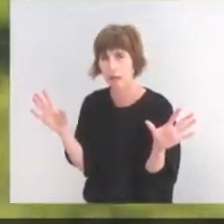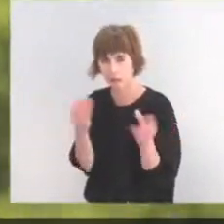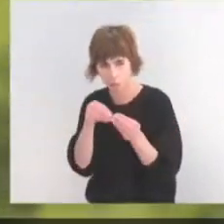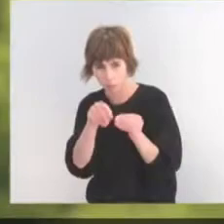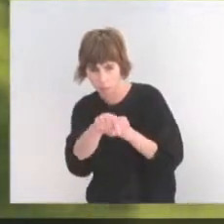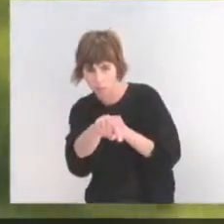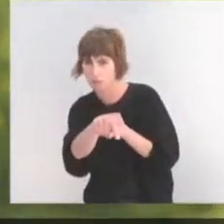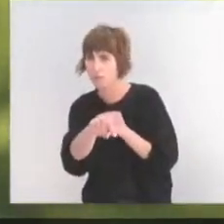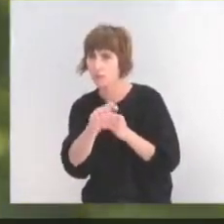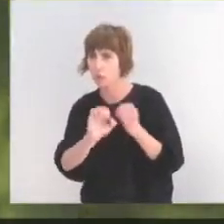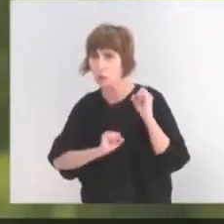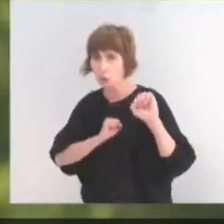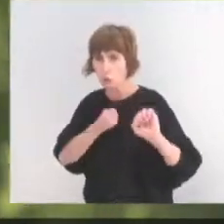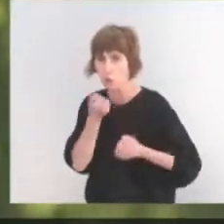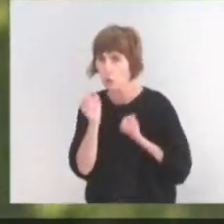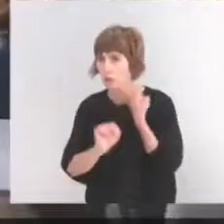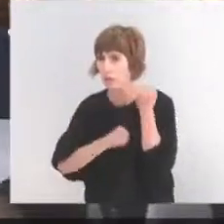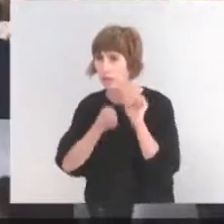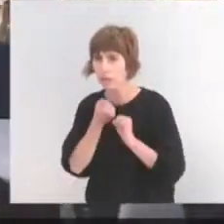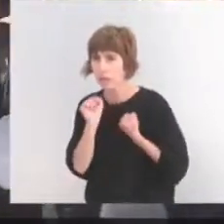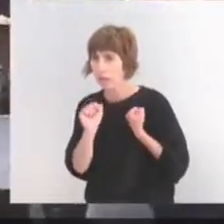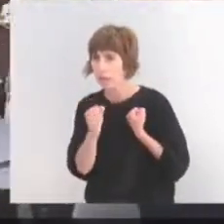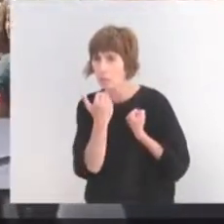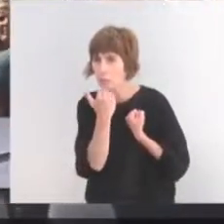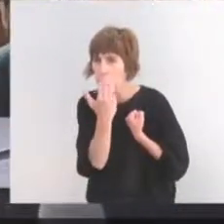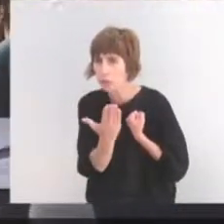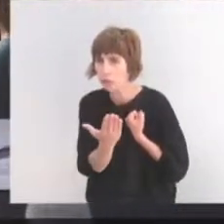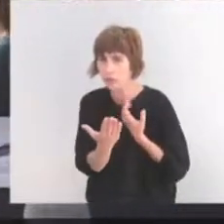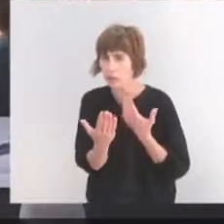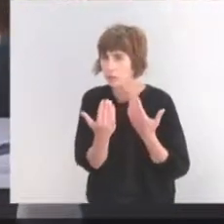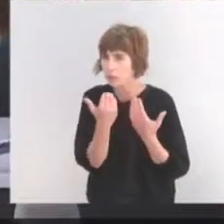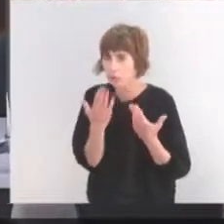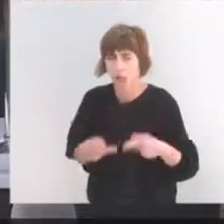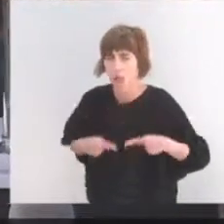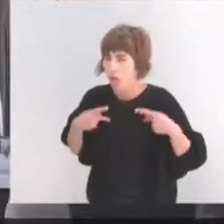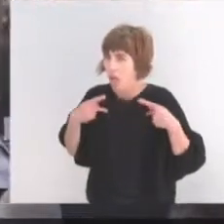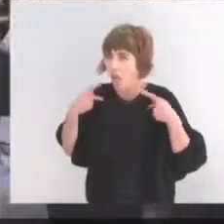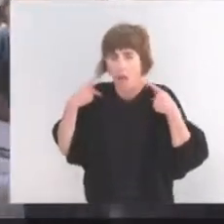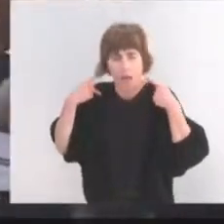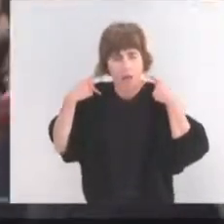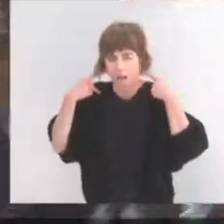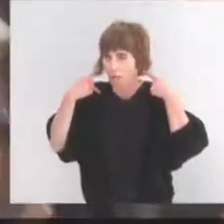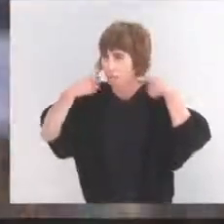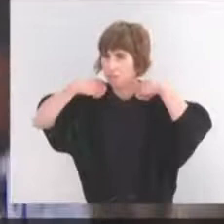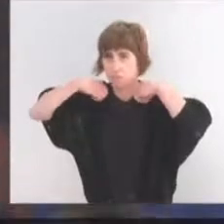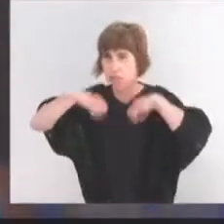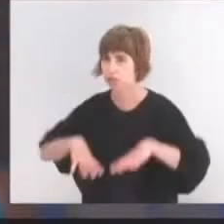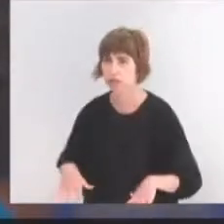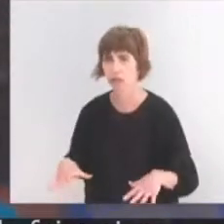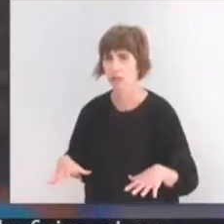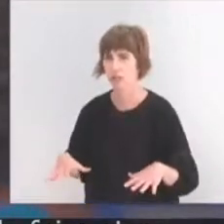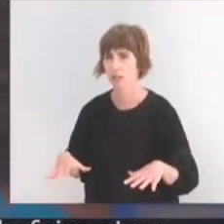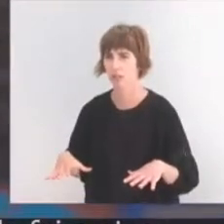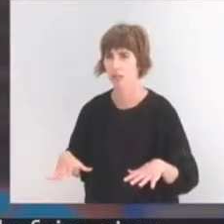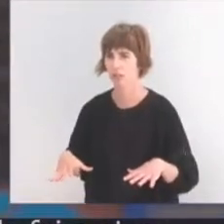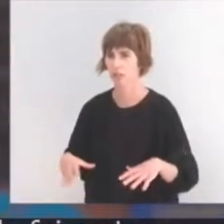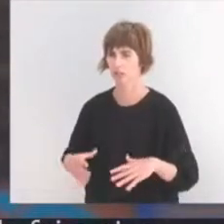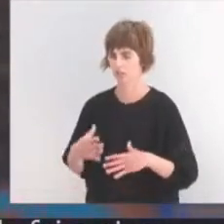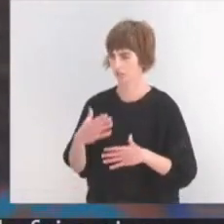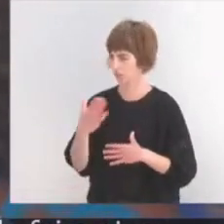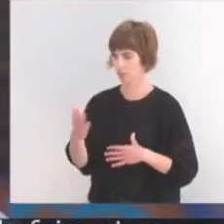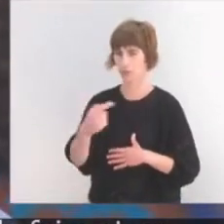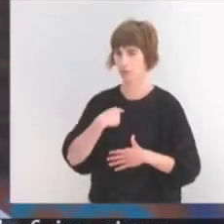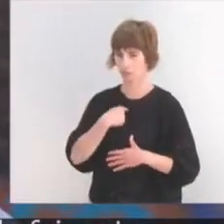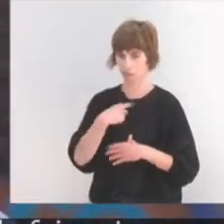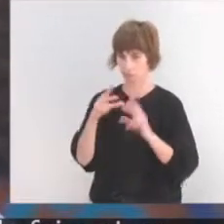point de ne plus en voir le bout. Mais moi, je nomme les choses. Je vous parle d'un